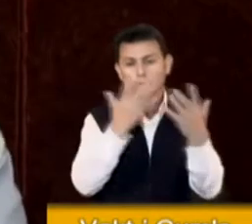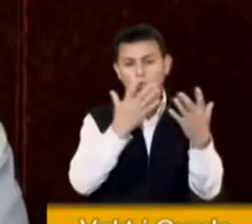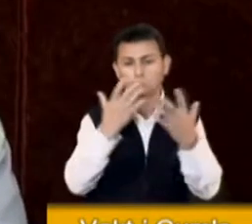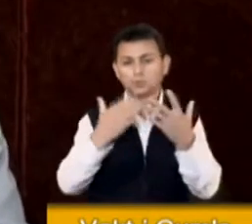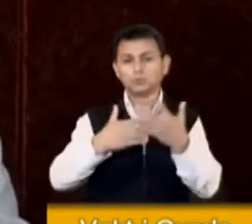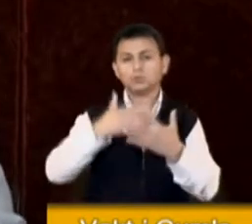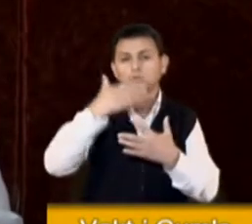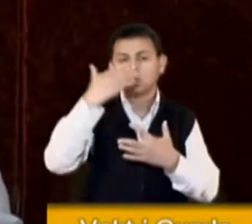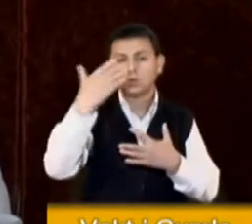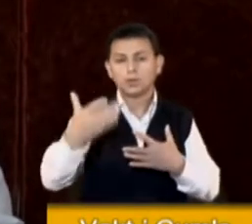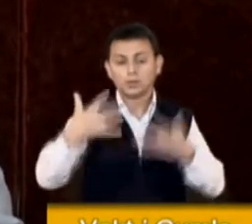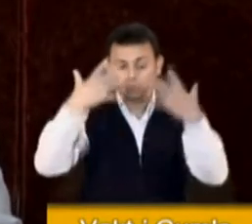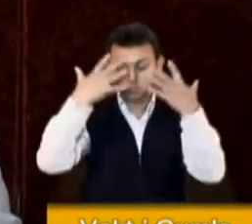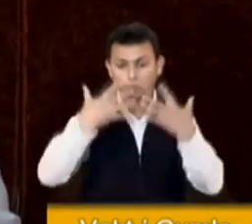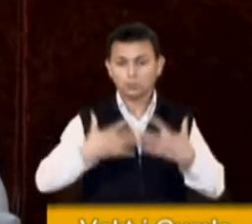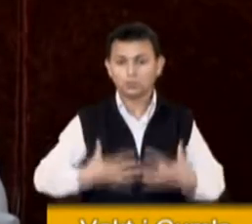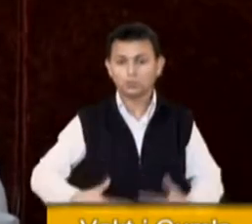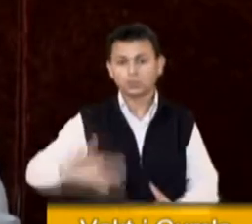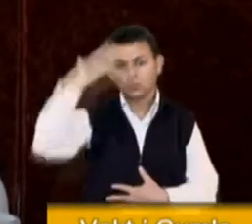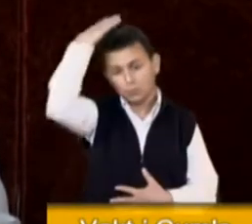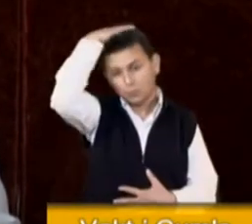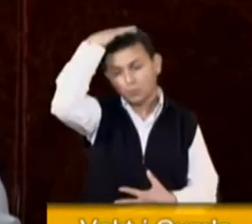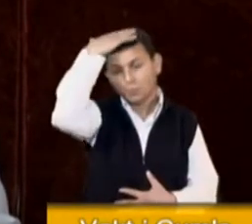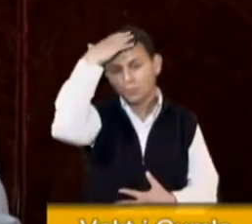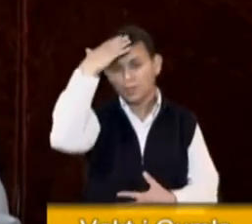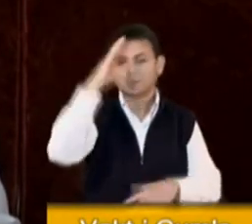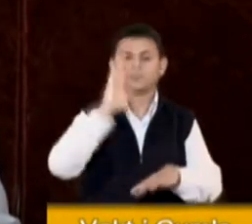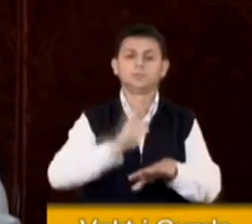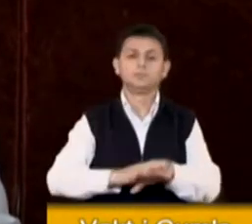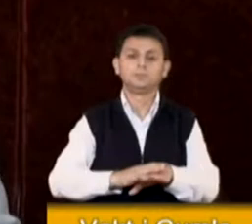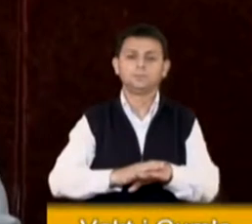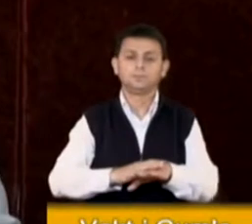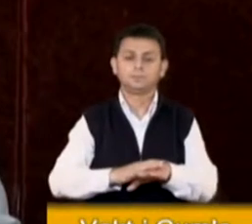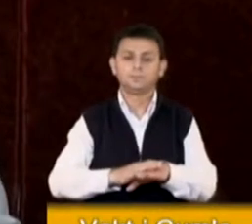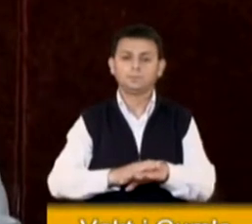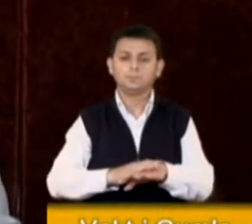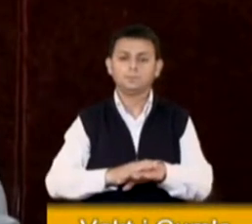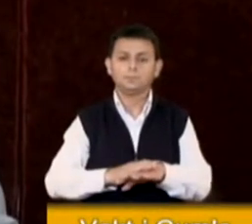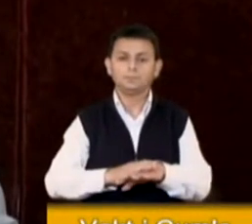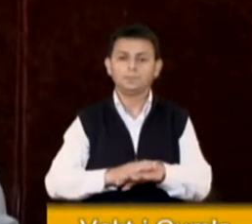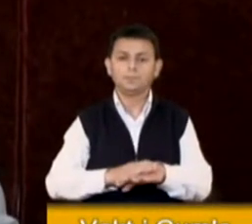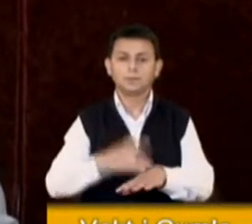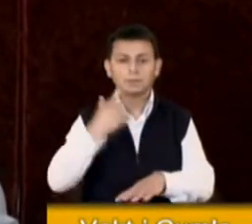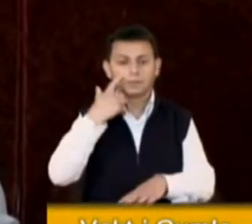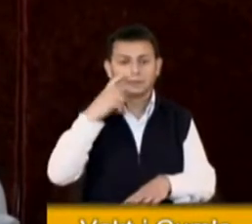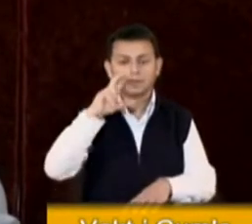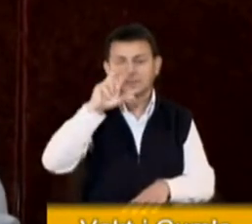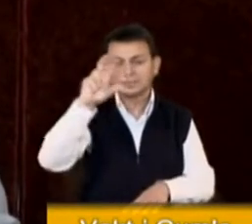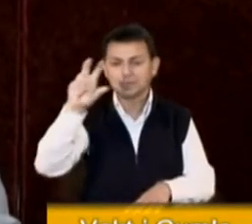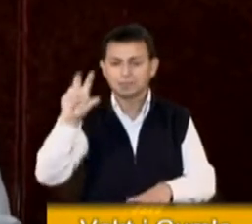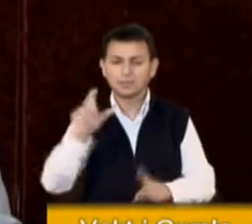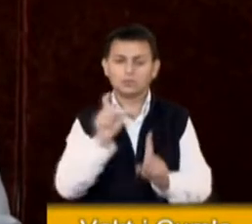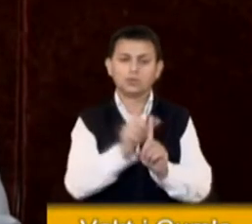Muhterem müminler, demek ki nazardan korunmak için barekallah, hoşa giden bir şey gördüğümüz